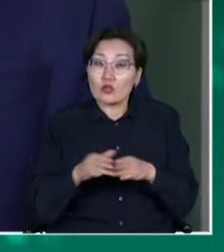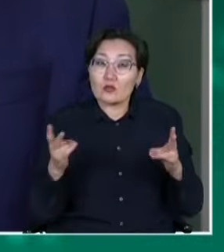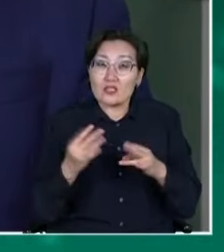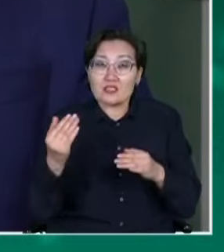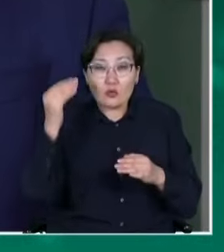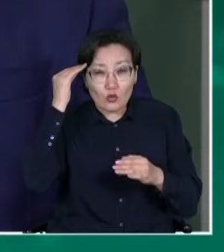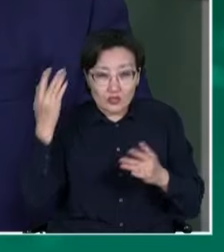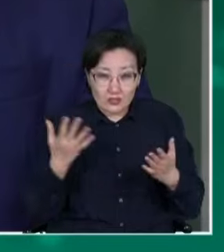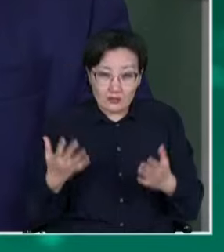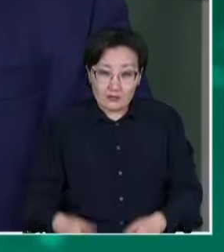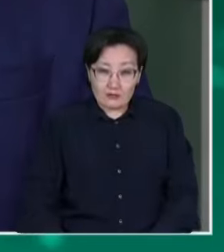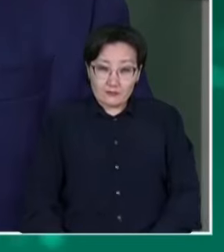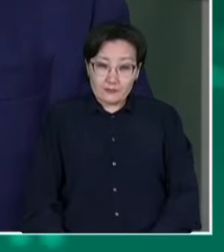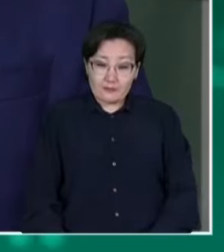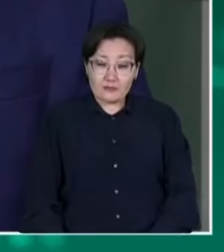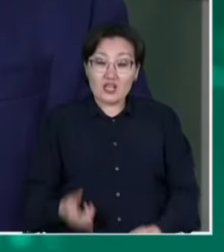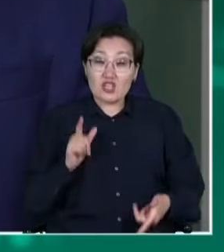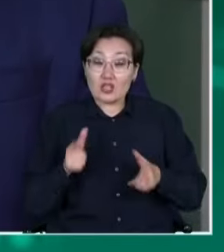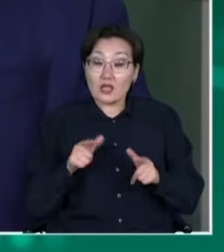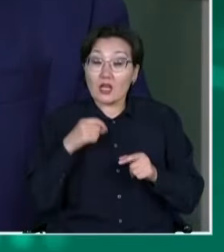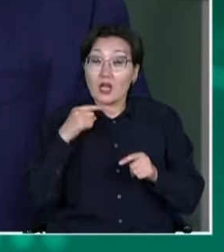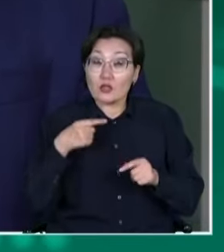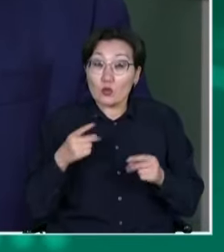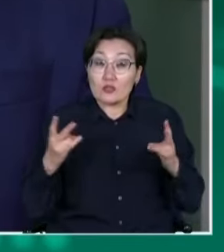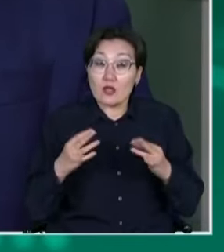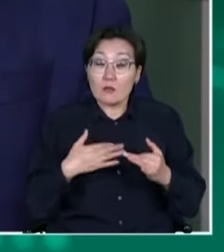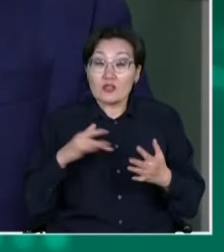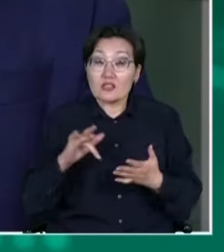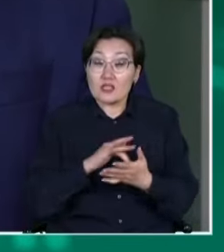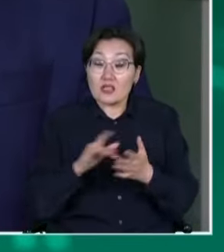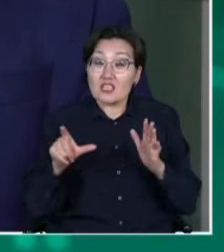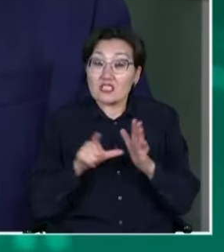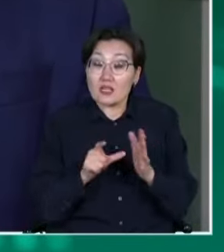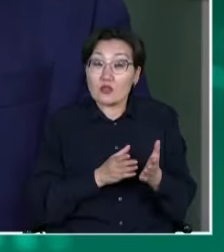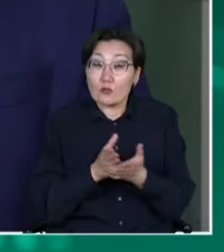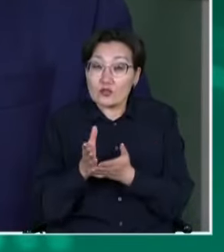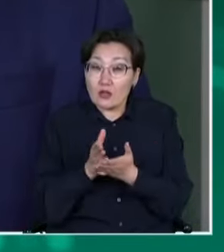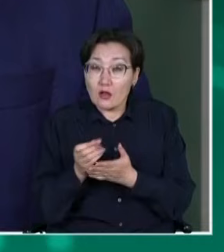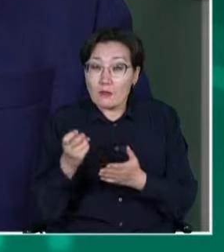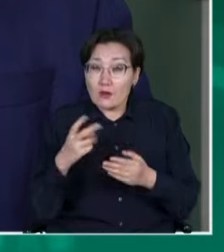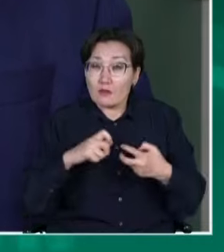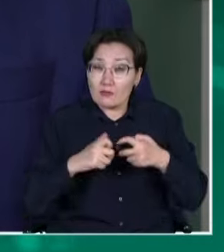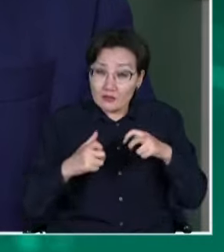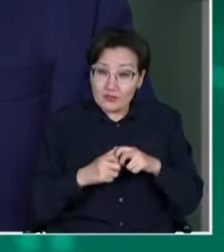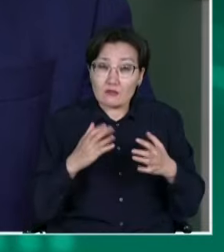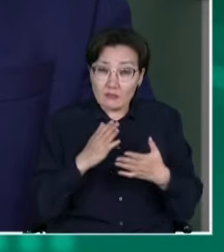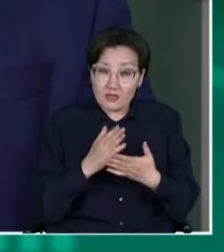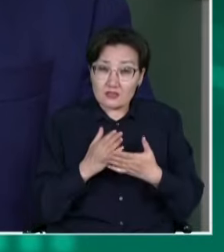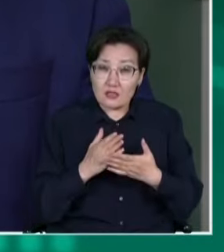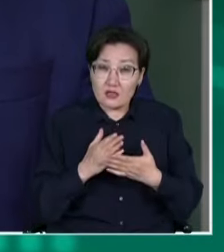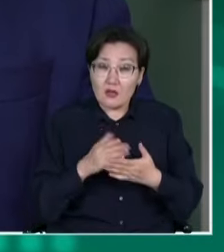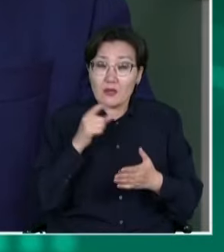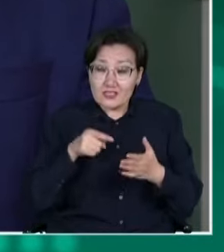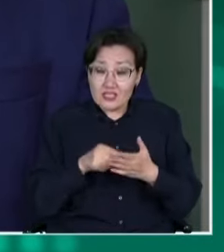ойыңызша? Шынындығын айту керек, бізде бюджет салық саясатында біраз олқылықтар болып жатыр.